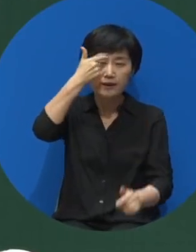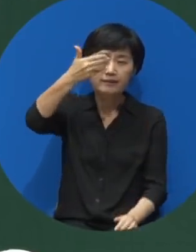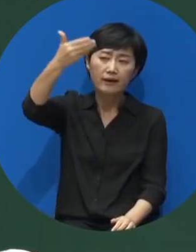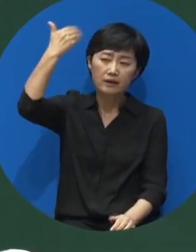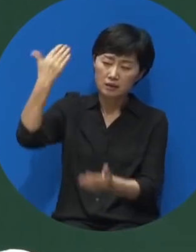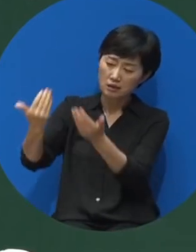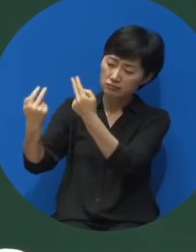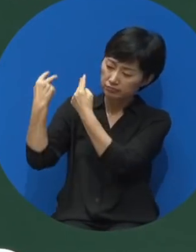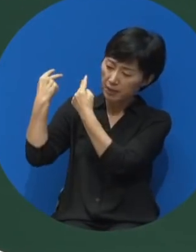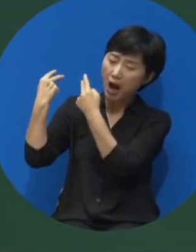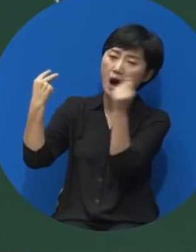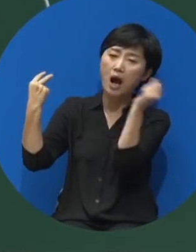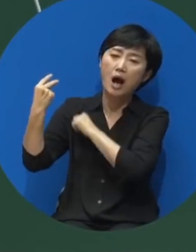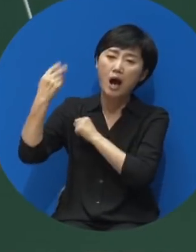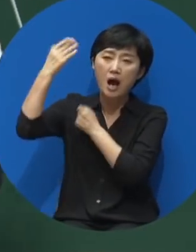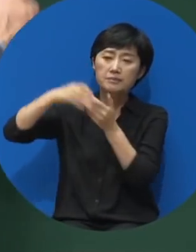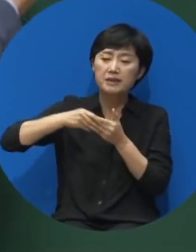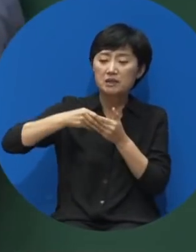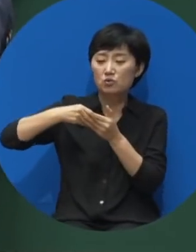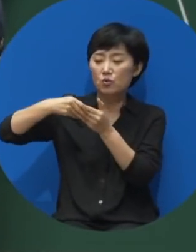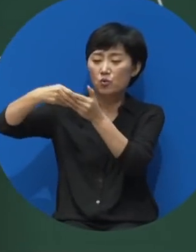시작합니다.